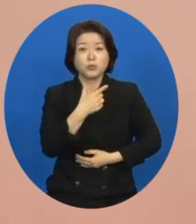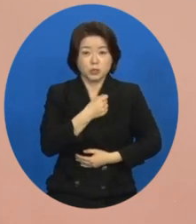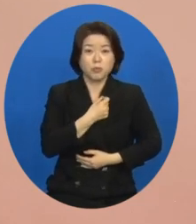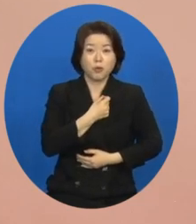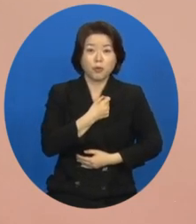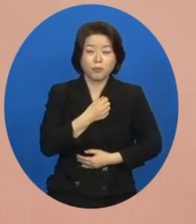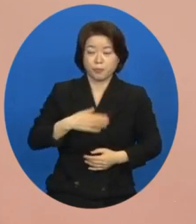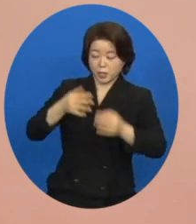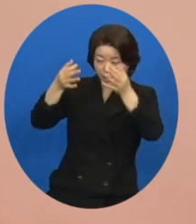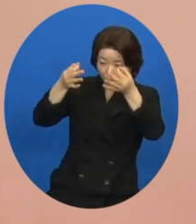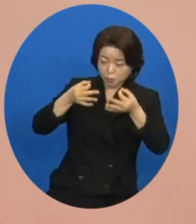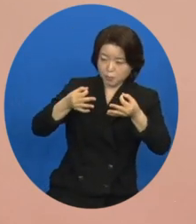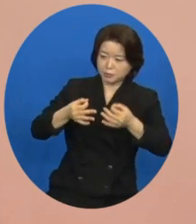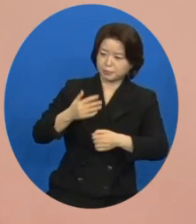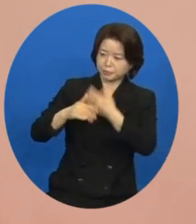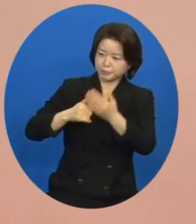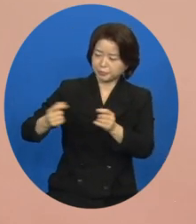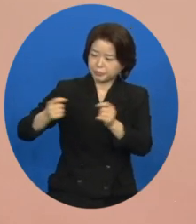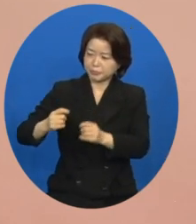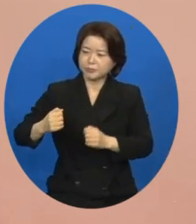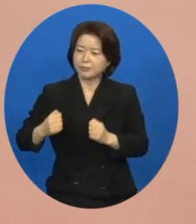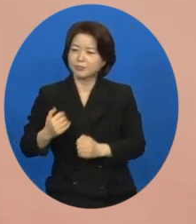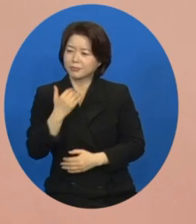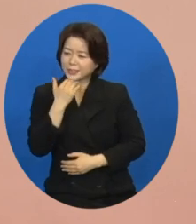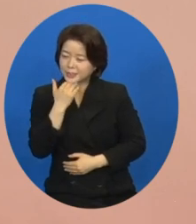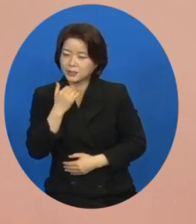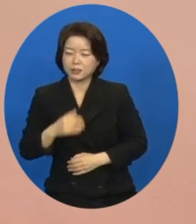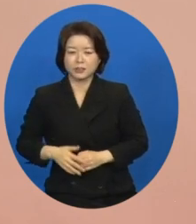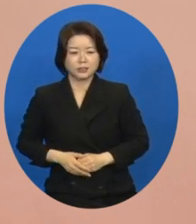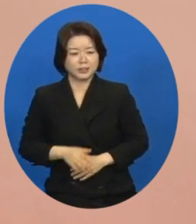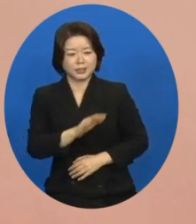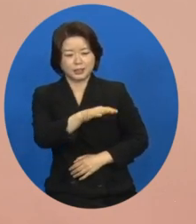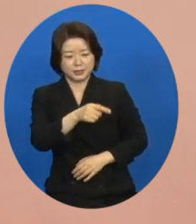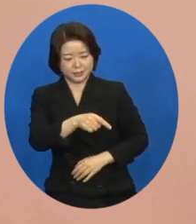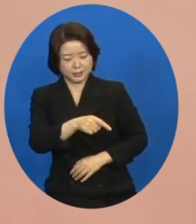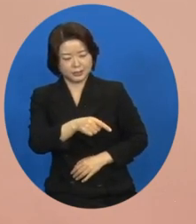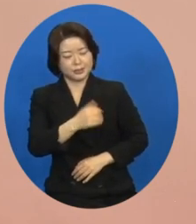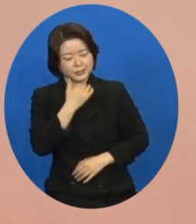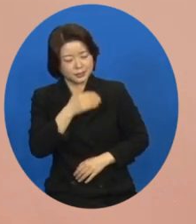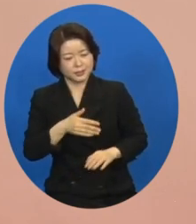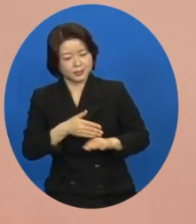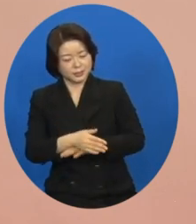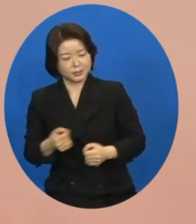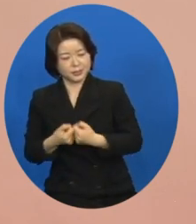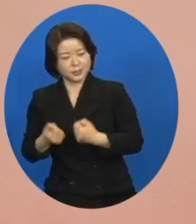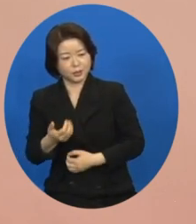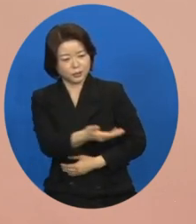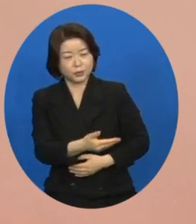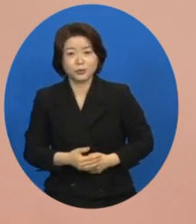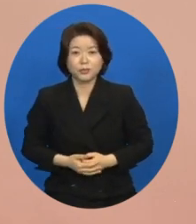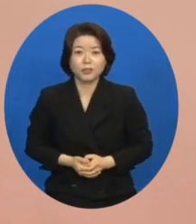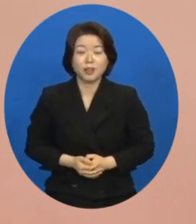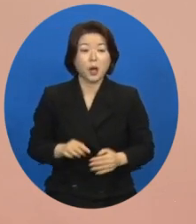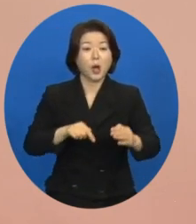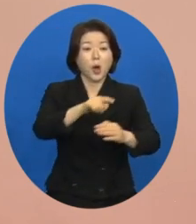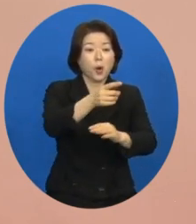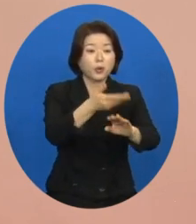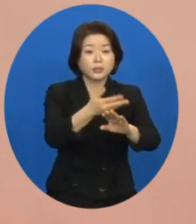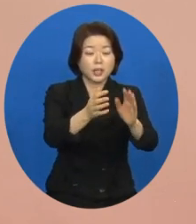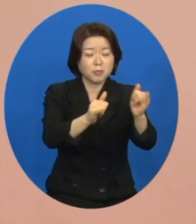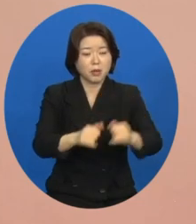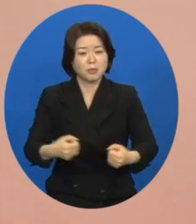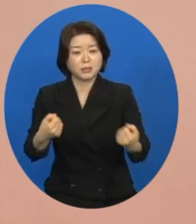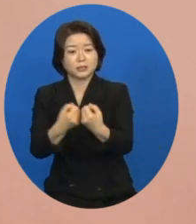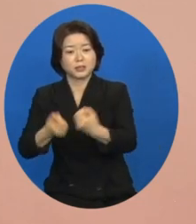저를 보면 하나님 옆에서 좀 기다려요. 늦게 싸워야 되겠다. 다른 사람들 보면 싸울